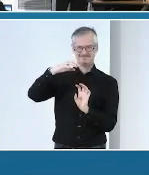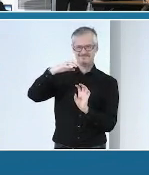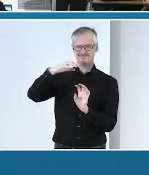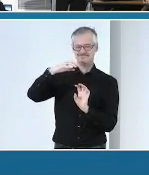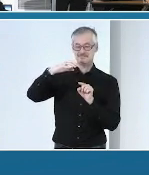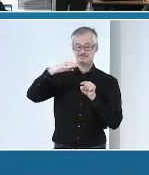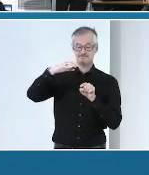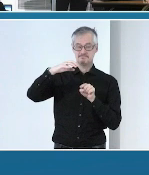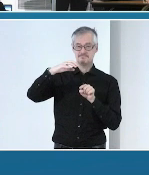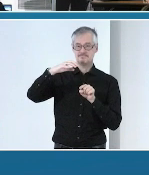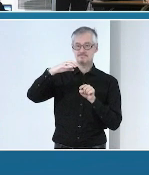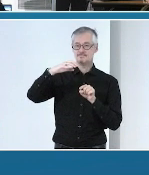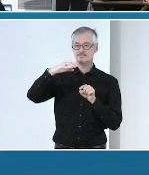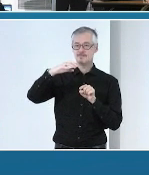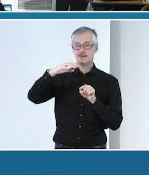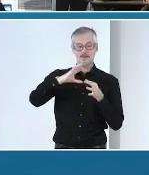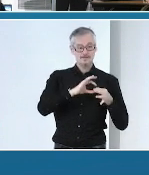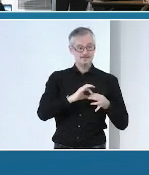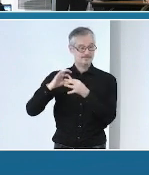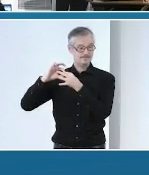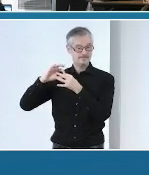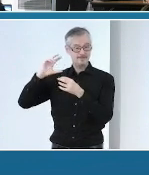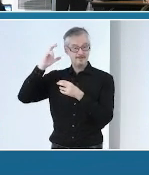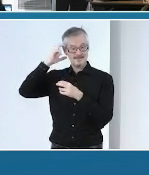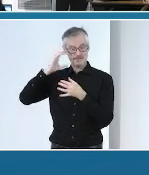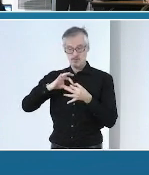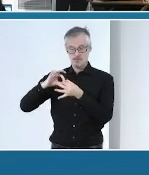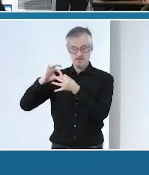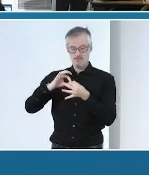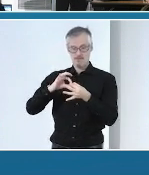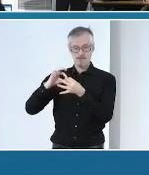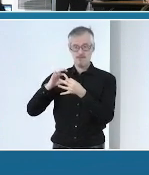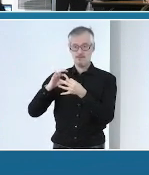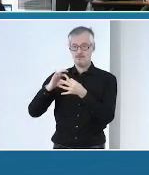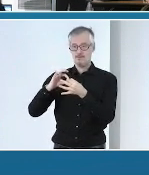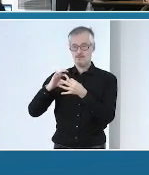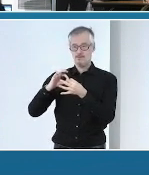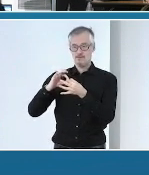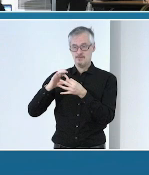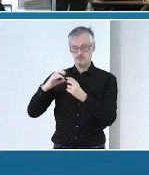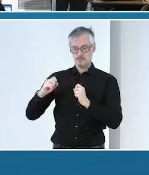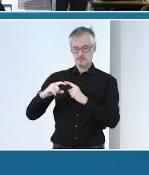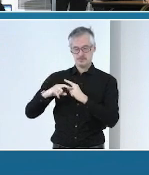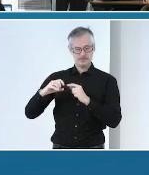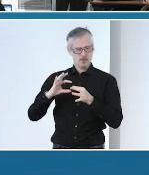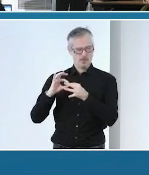et avec lequel l'appareil vestibulaire a vraiment une très très grande densité de